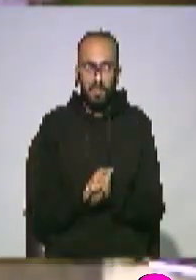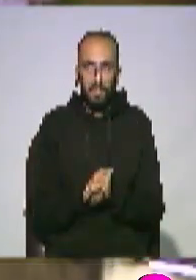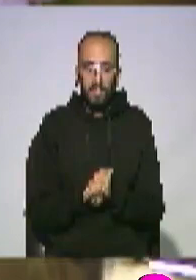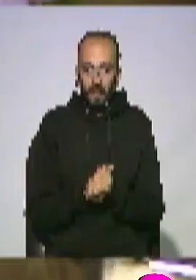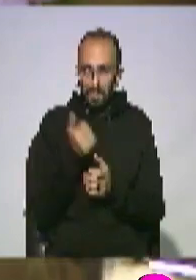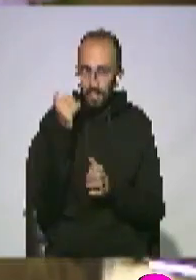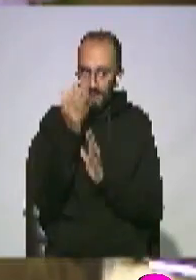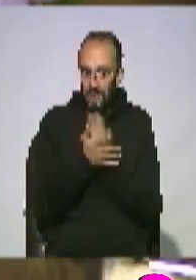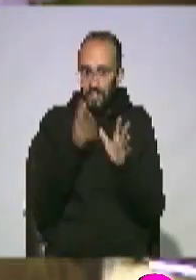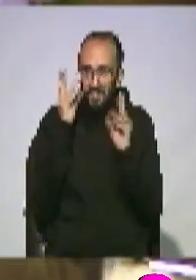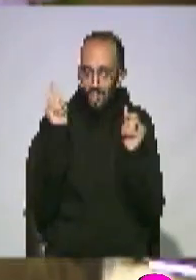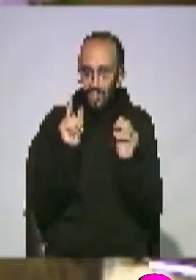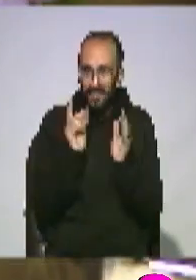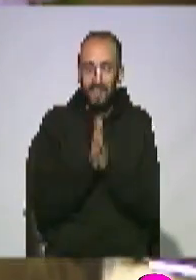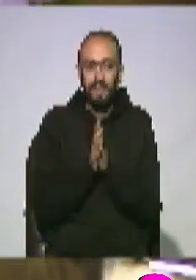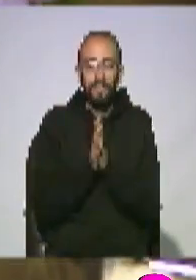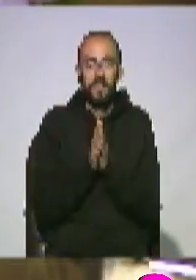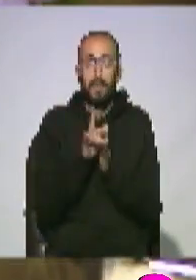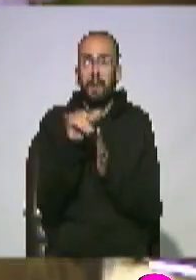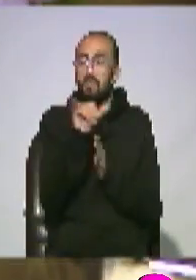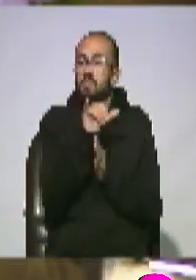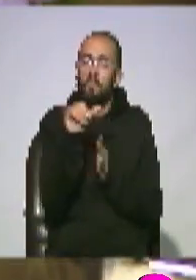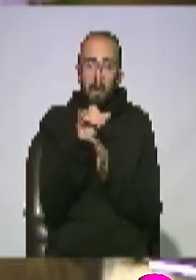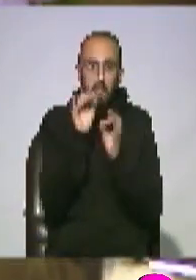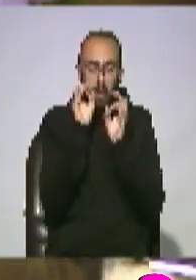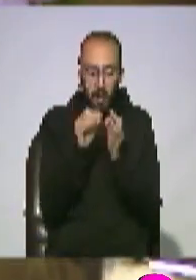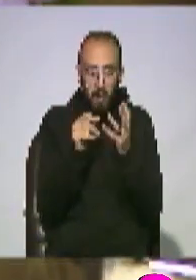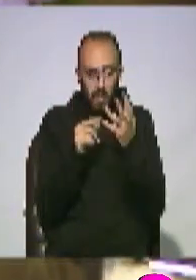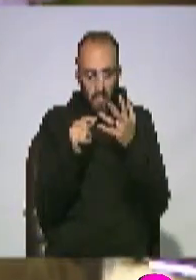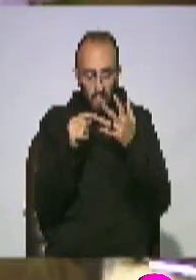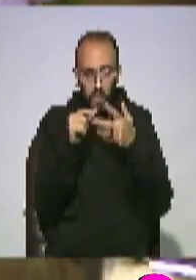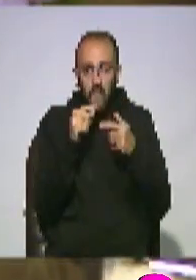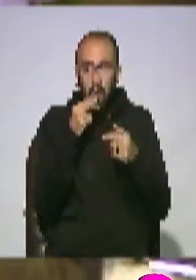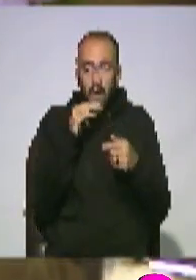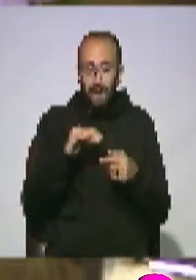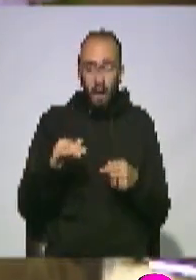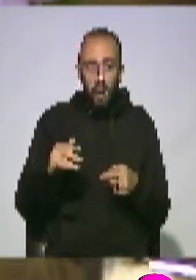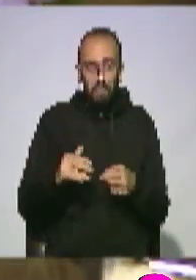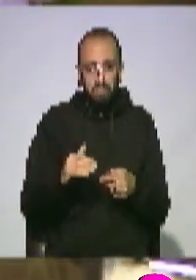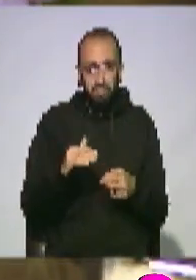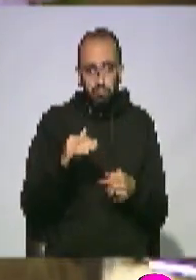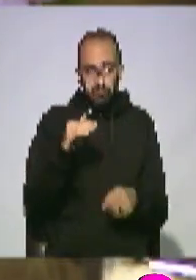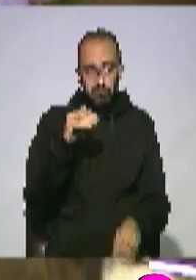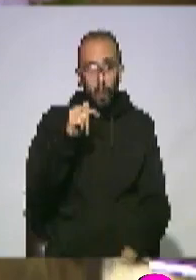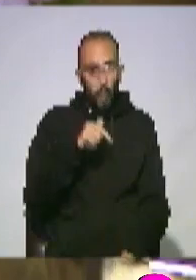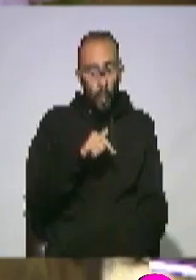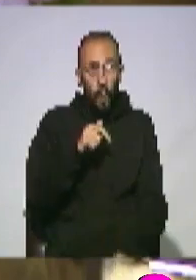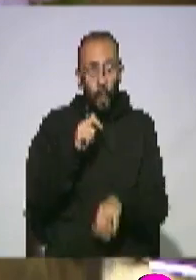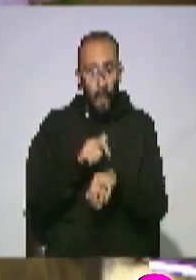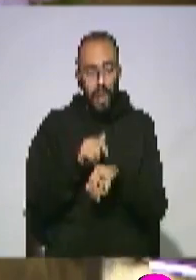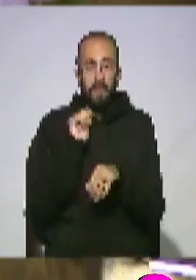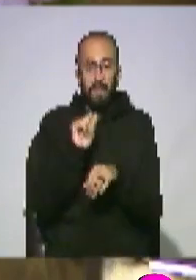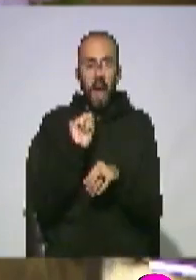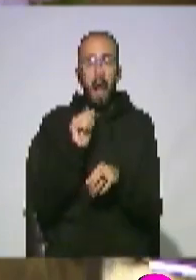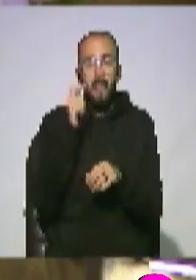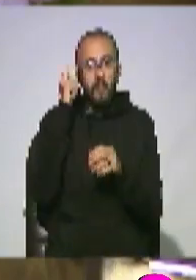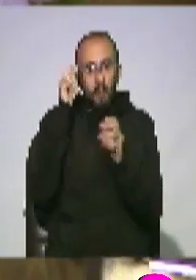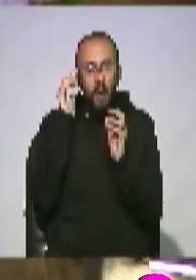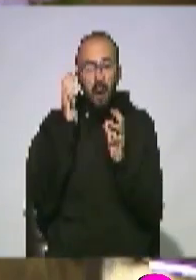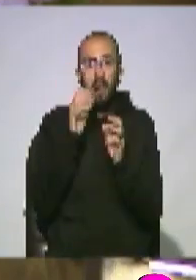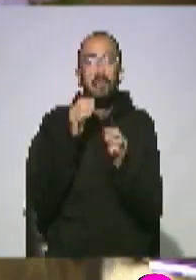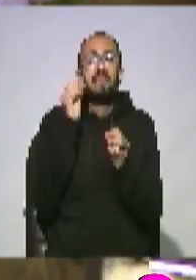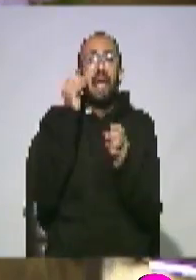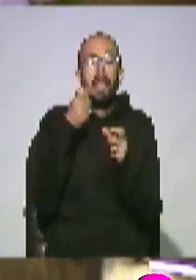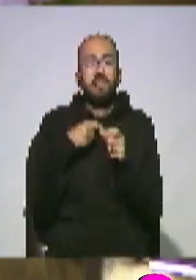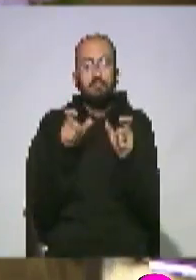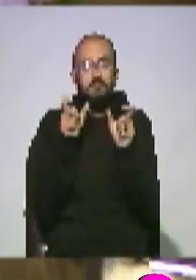كنا بنتكلم في ايه تمام. لا اهم مرحله من مراحل الاطفال اللي بيمروا بيها مرحله المراهقه، ازاي نحصن المرحله